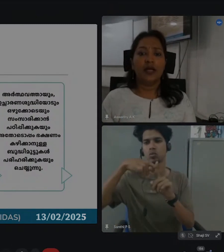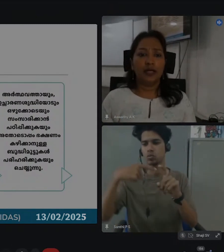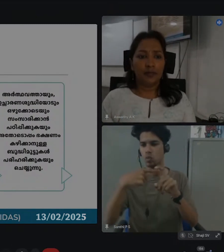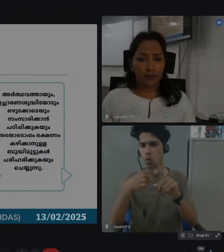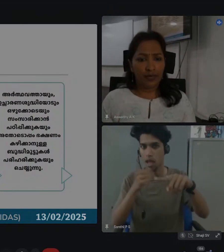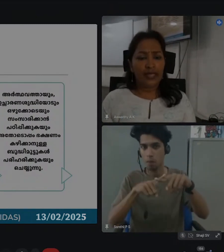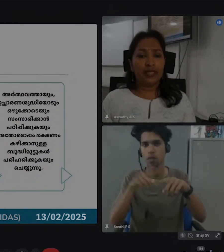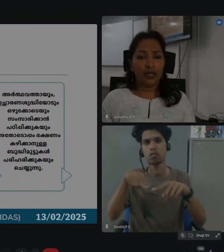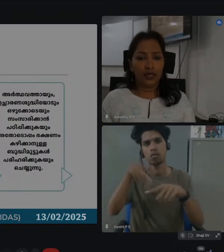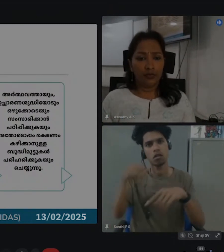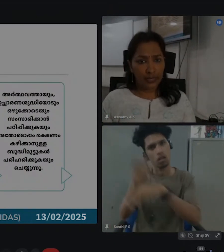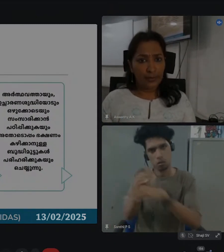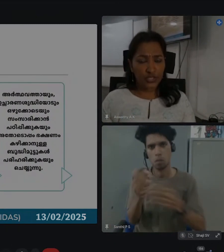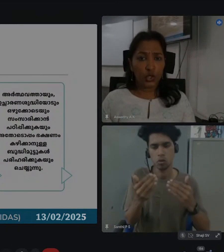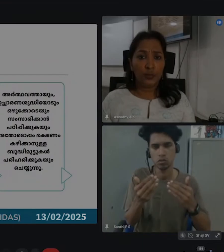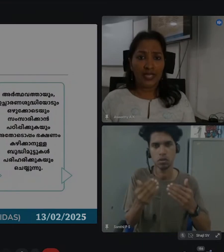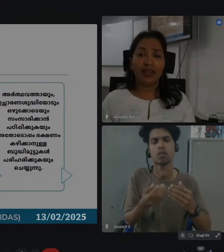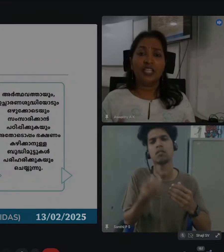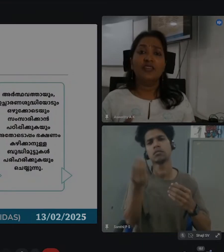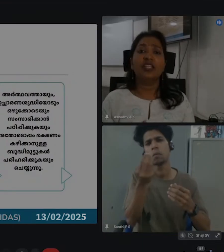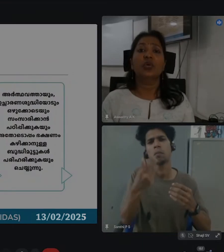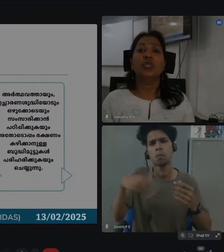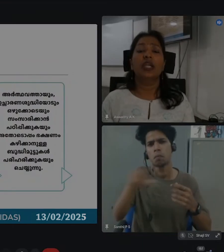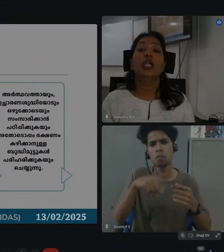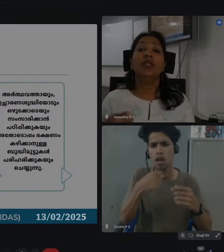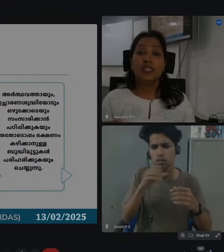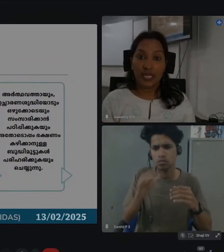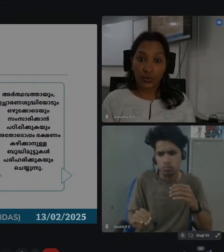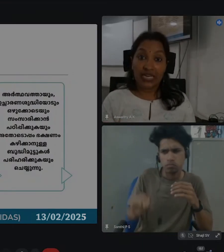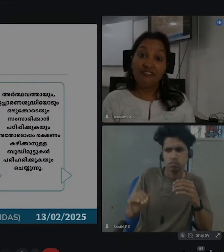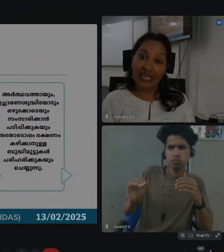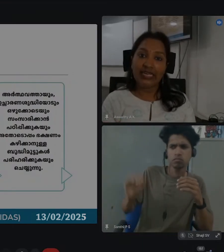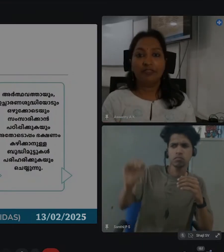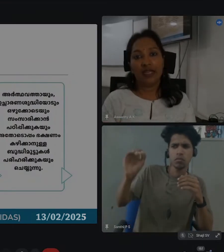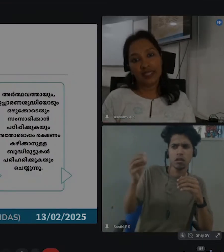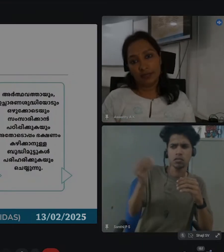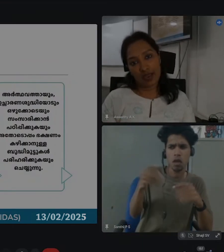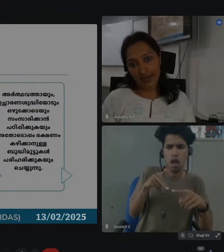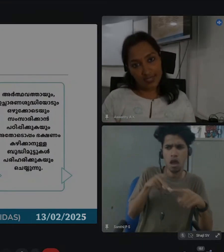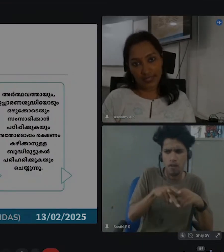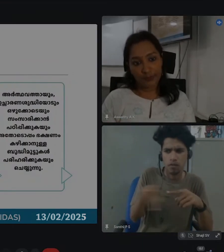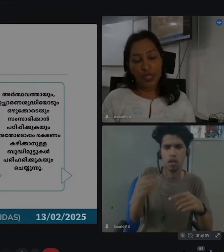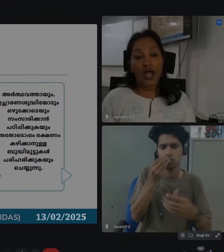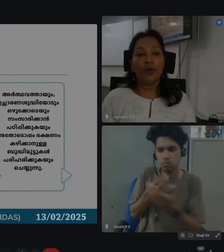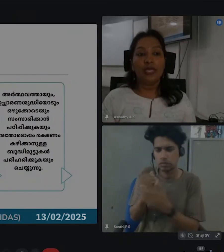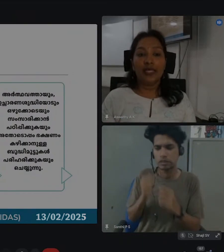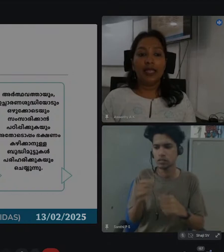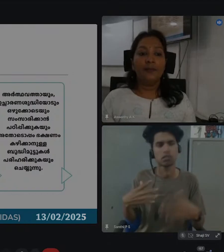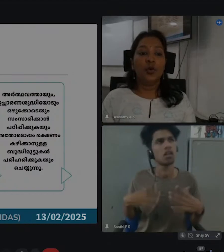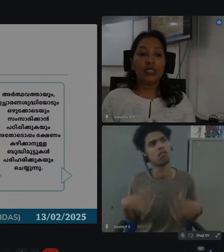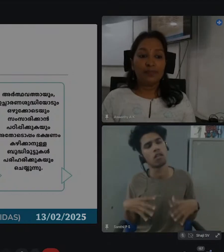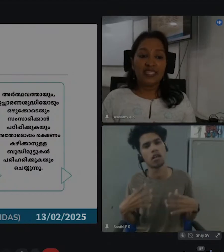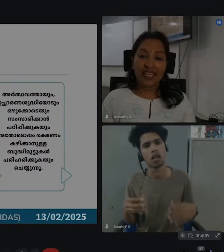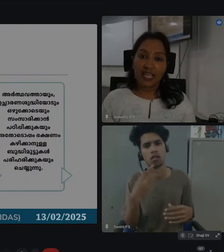നമ്മൾ വളരെ പ്രശ്നങ്ങളൊന്നും ഇല്ലാതെ വളർന്നു വരുന്ന കുഞ്ഞുങ്ങളിലും ചില കുഞ്ഞുങ്ങളിൽ ഫീഡിങ് ഡിഫിക്കൽട്ടി നമുക്ക് കാണാൻ സാധിക്കും. അപ്പോൾ